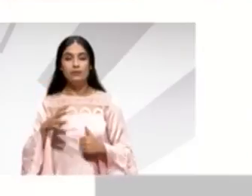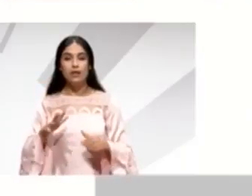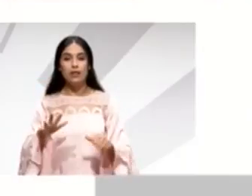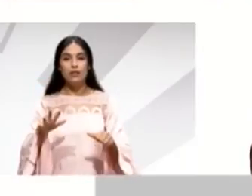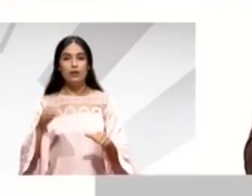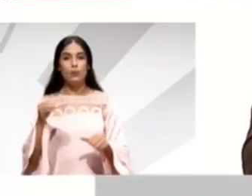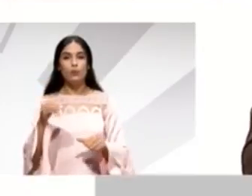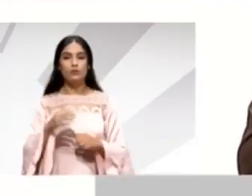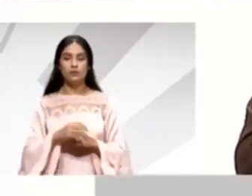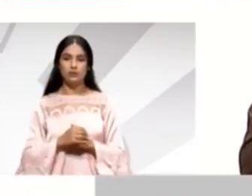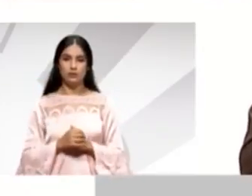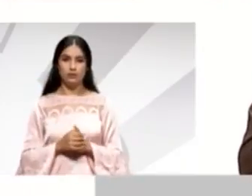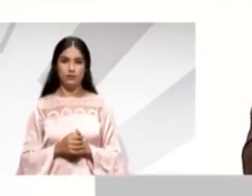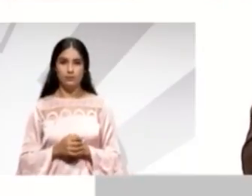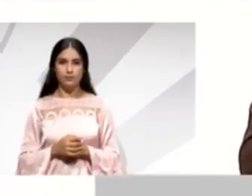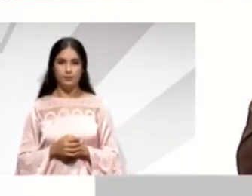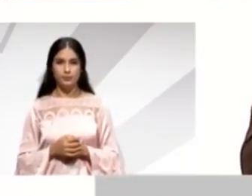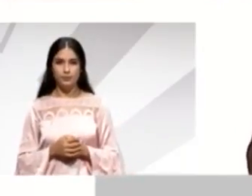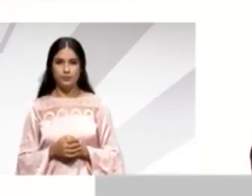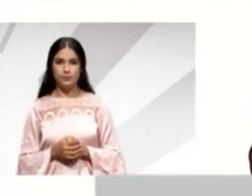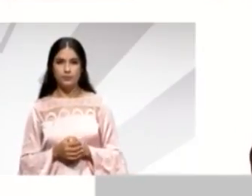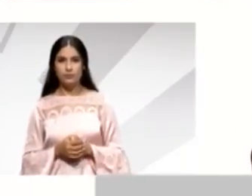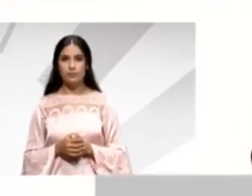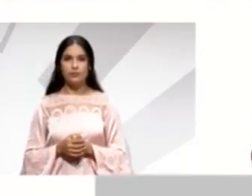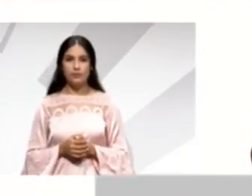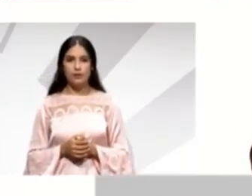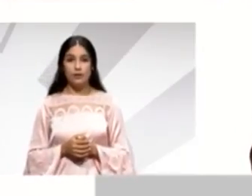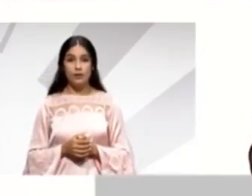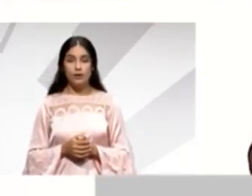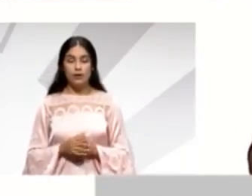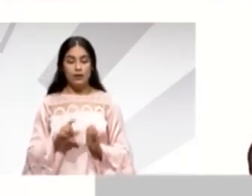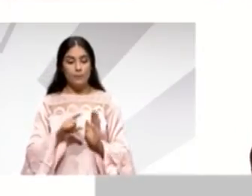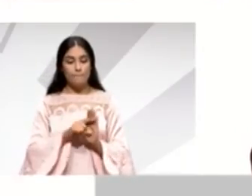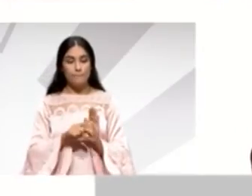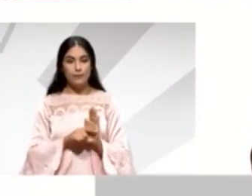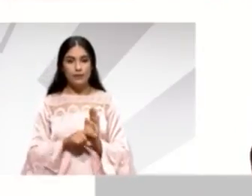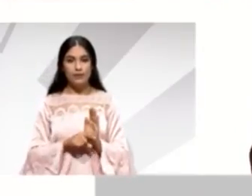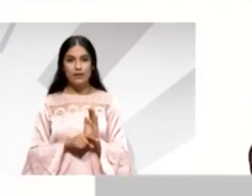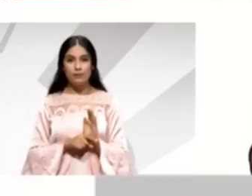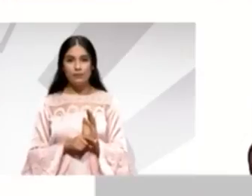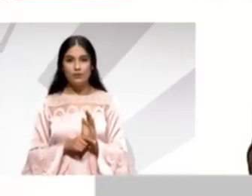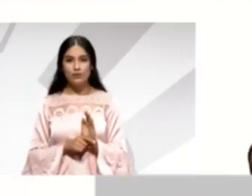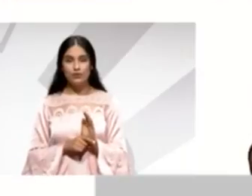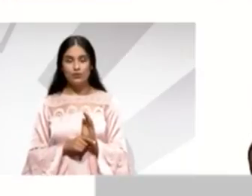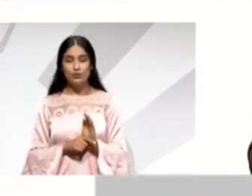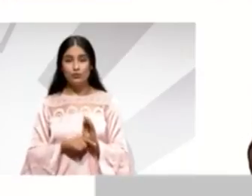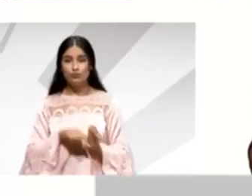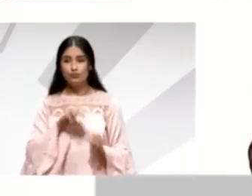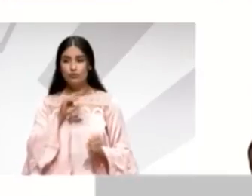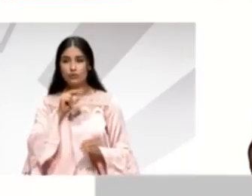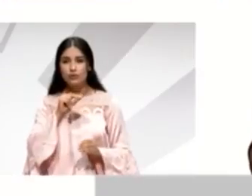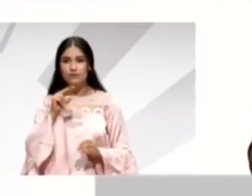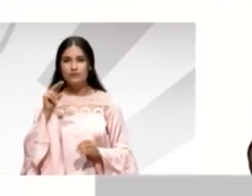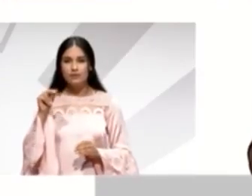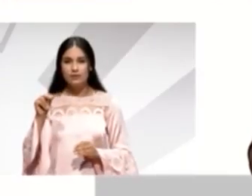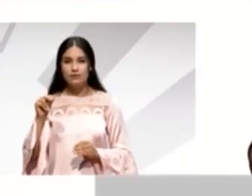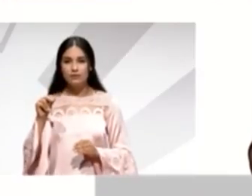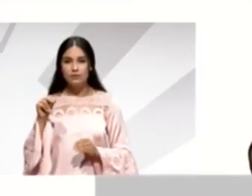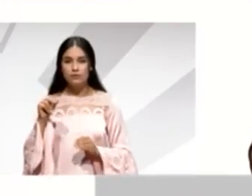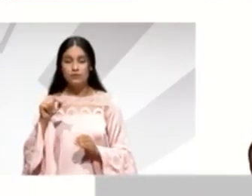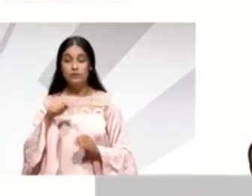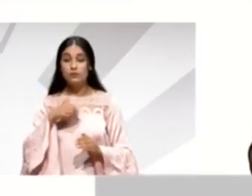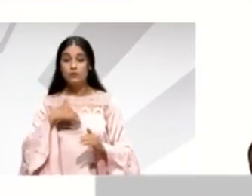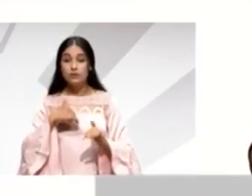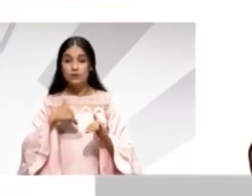الانتخابي السير على خطى الزعيم الراحل الحبيب بورقيبه بالمحافظه على